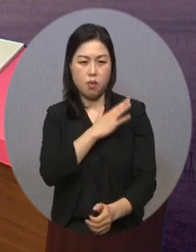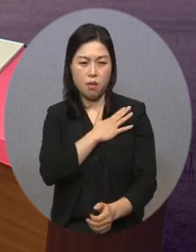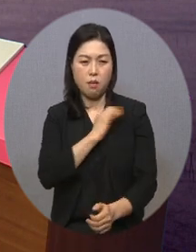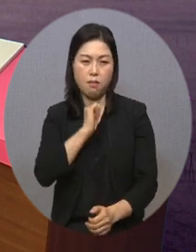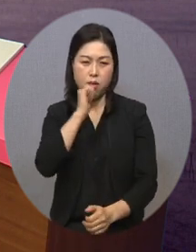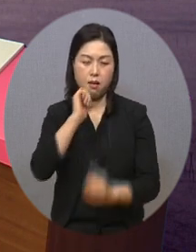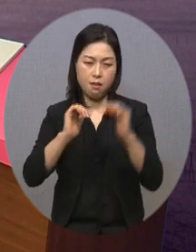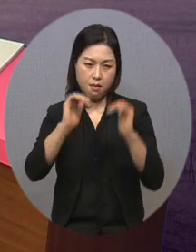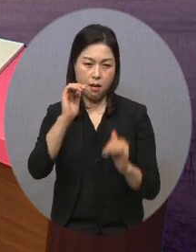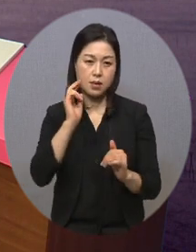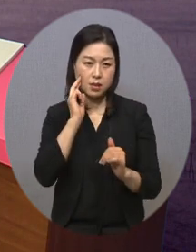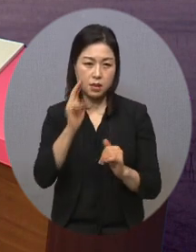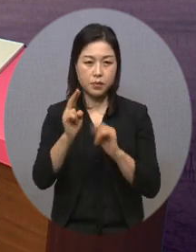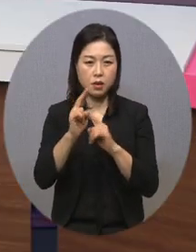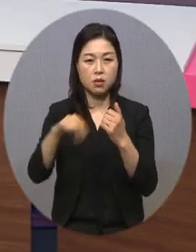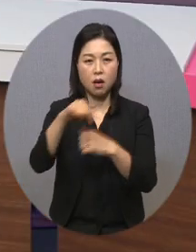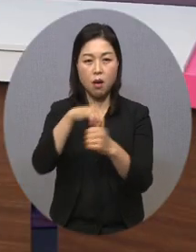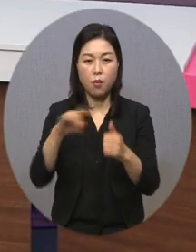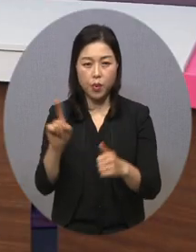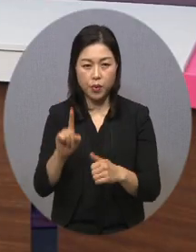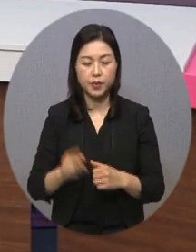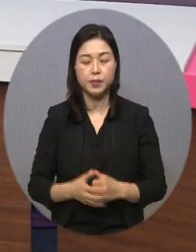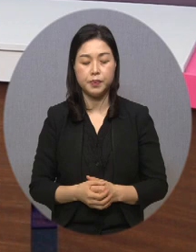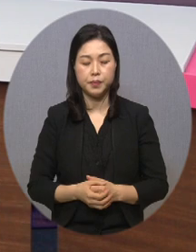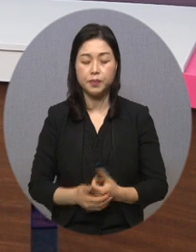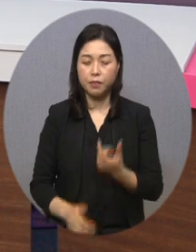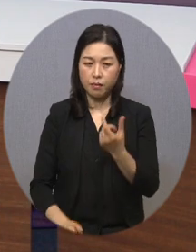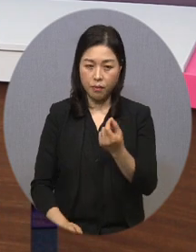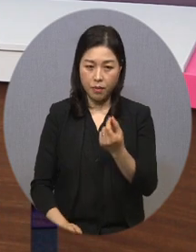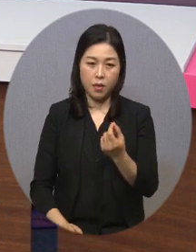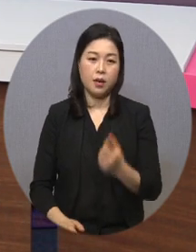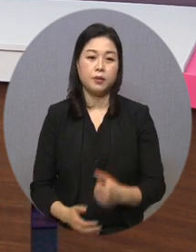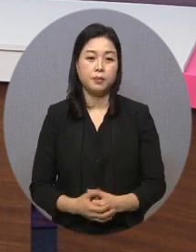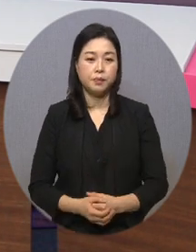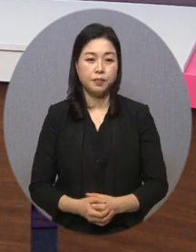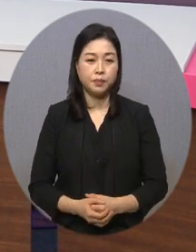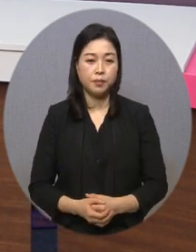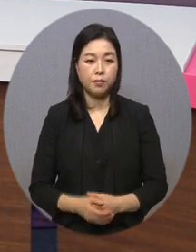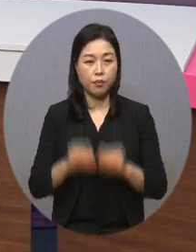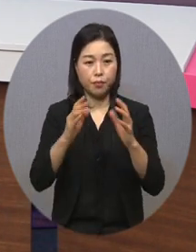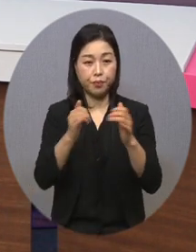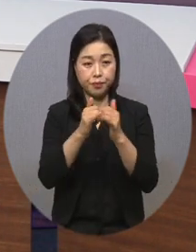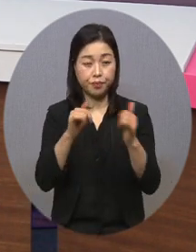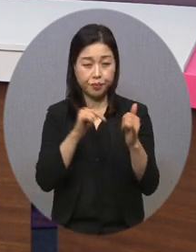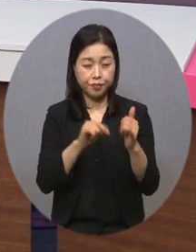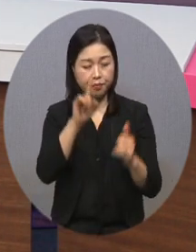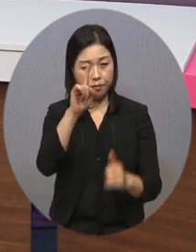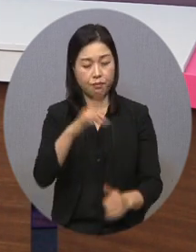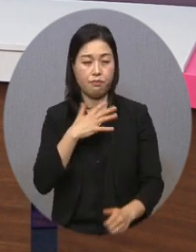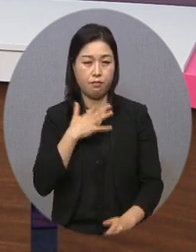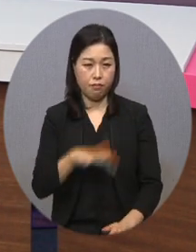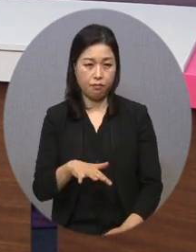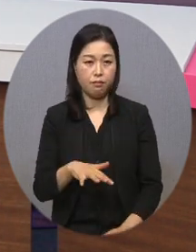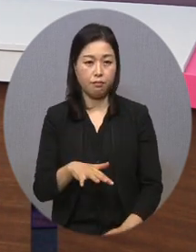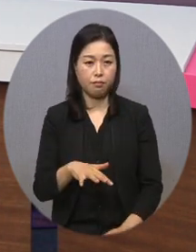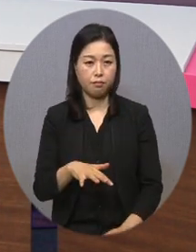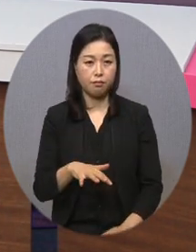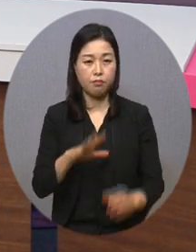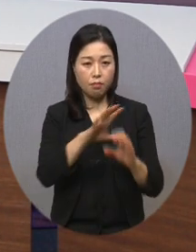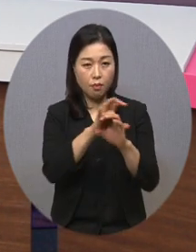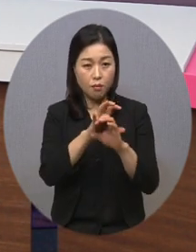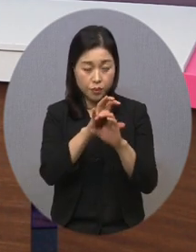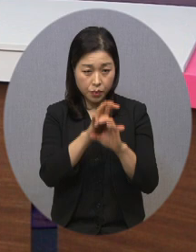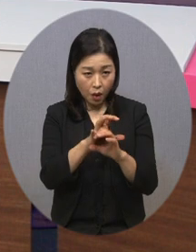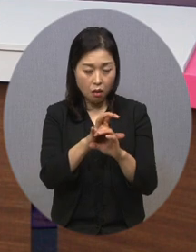있는데요. 이 현재 상황은 어떤가요? 예, 그렇습니다. 우리나라 국민들께서는 한 번도 겪어보지 못한 코로나